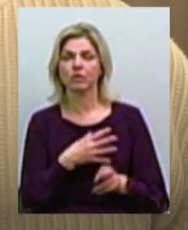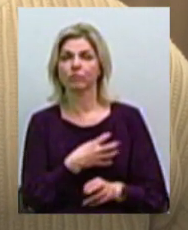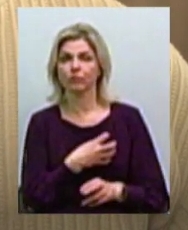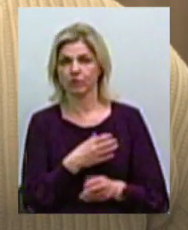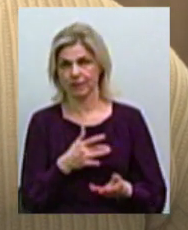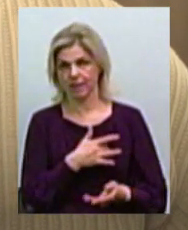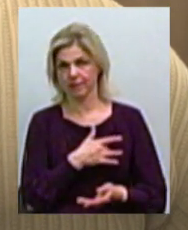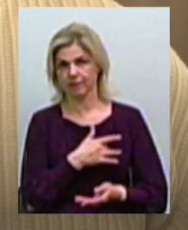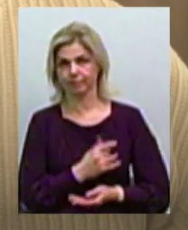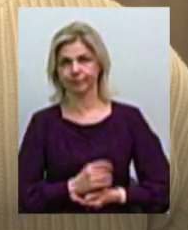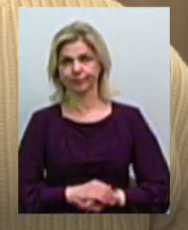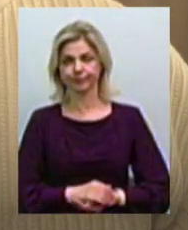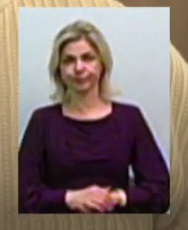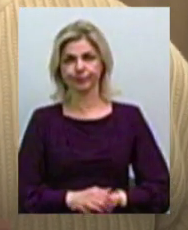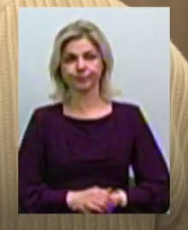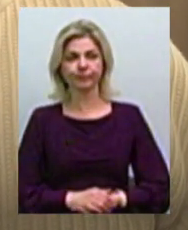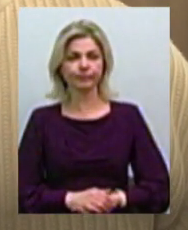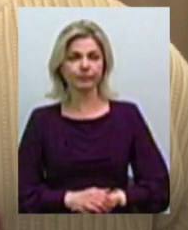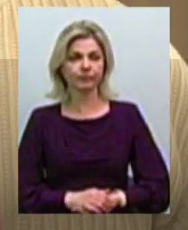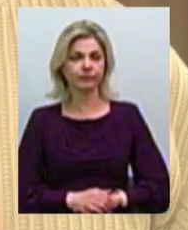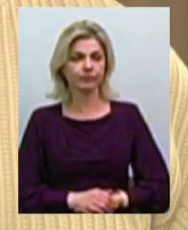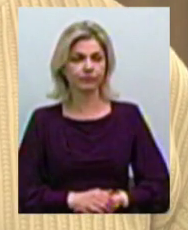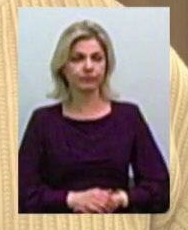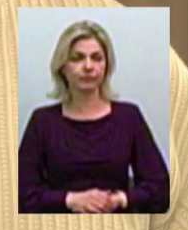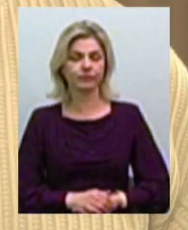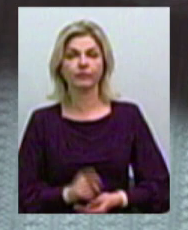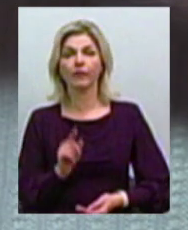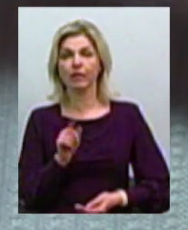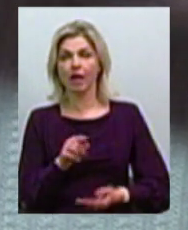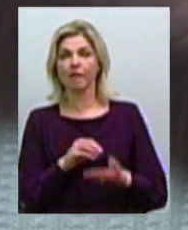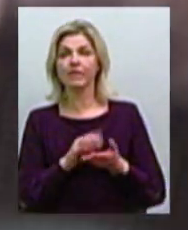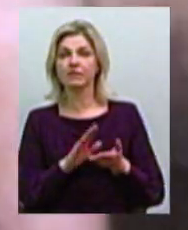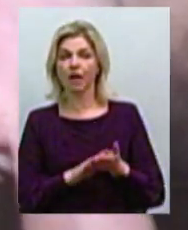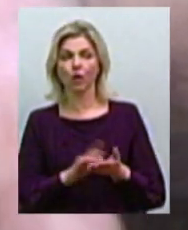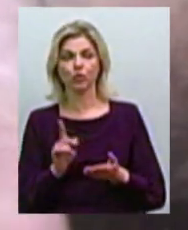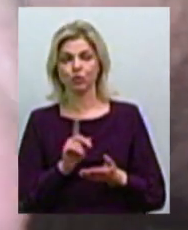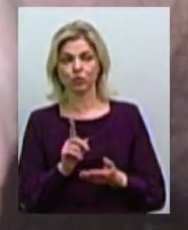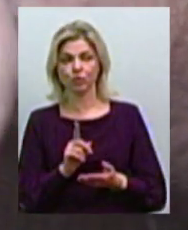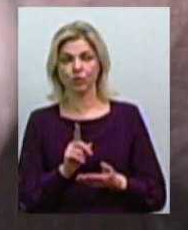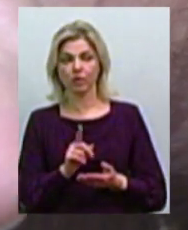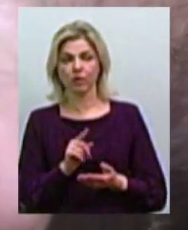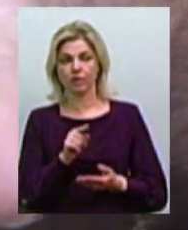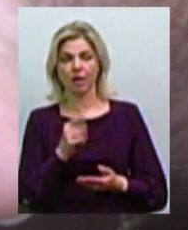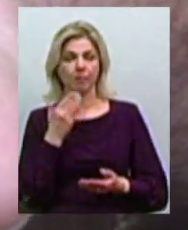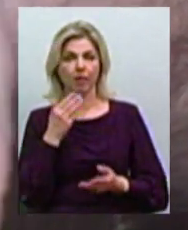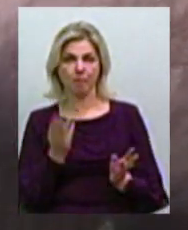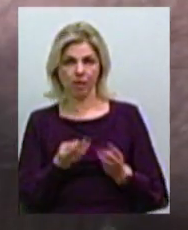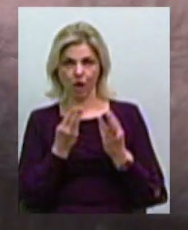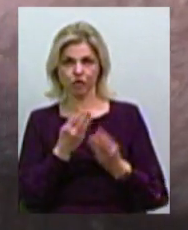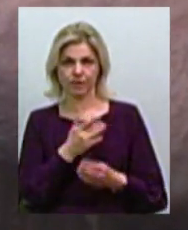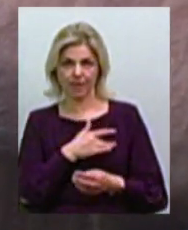серця. От там та відзнака, що мені подобалась, там палаюче серце.